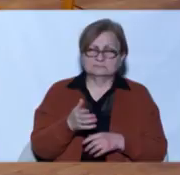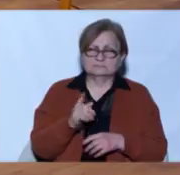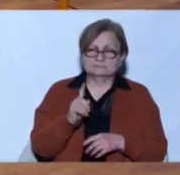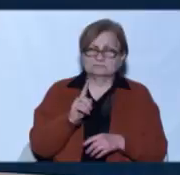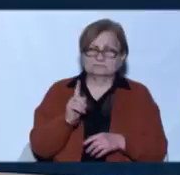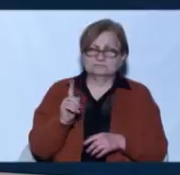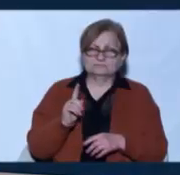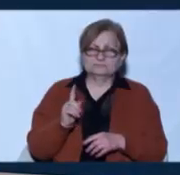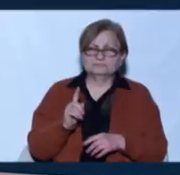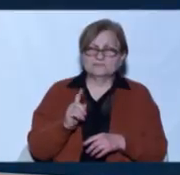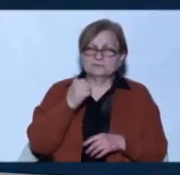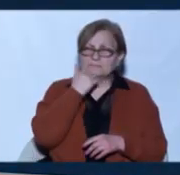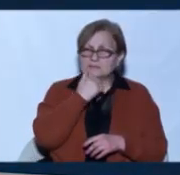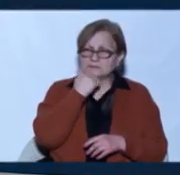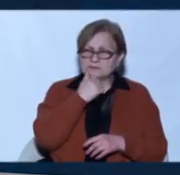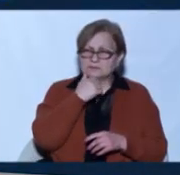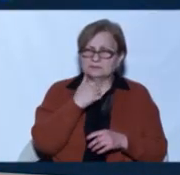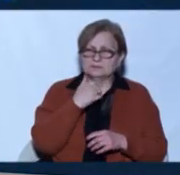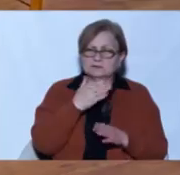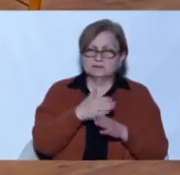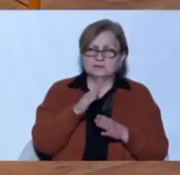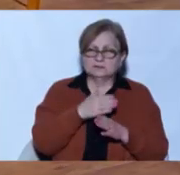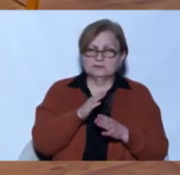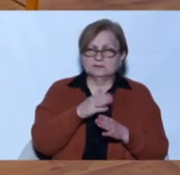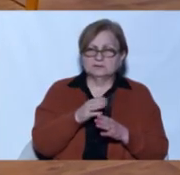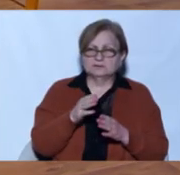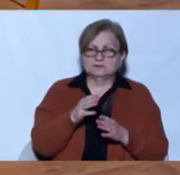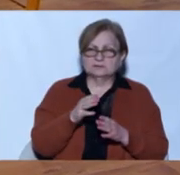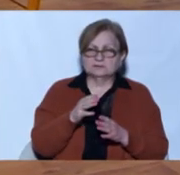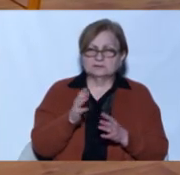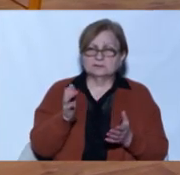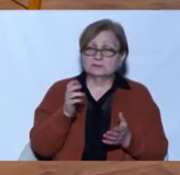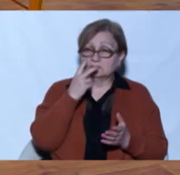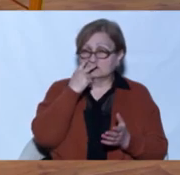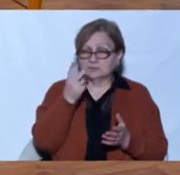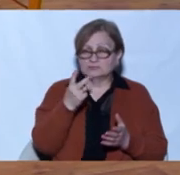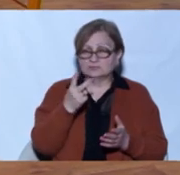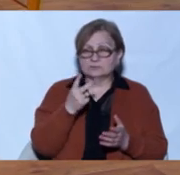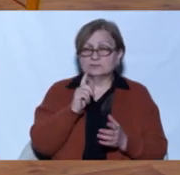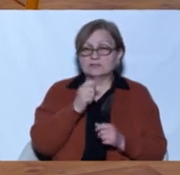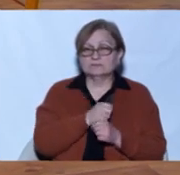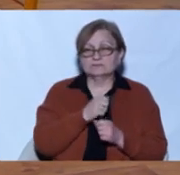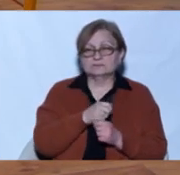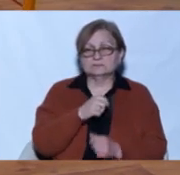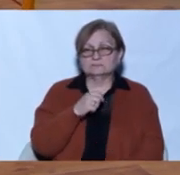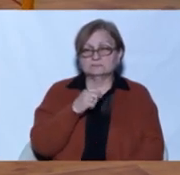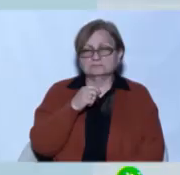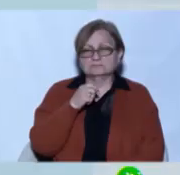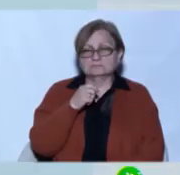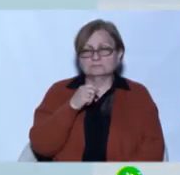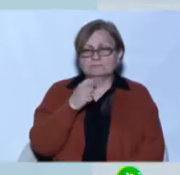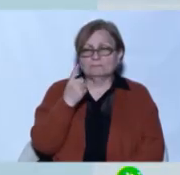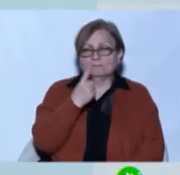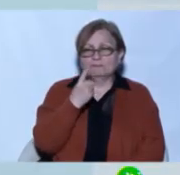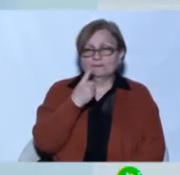რაღაც მასალები თქვენთვის და ნელ-ნელა გაგაგებინებთ, რა უნდა გავაკეთოთ ამ შემთხვევაში. რა თქმა უნდა,